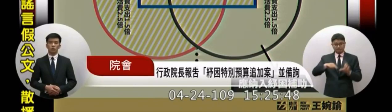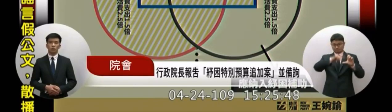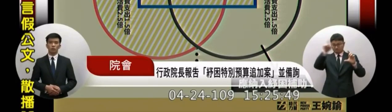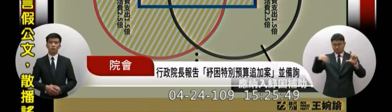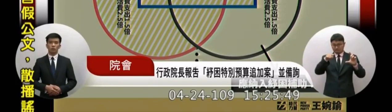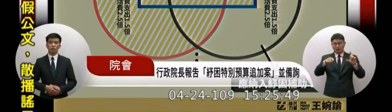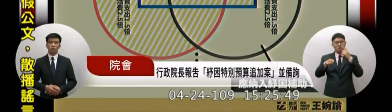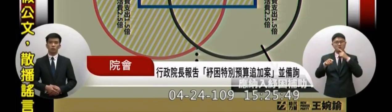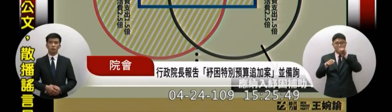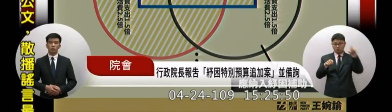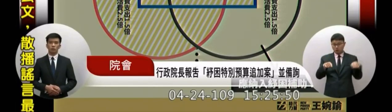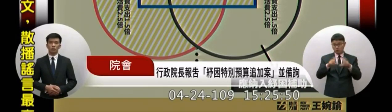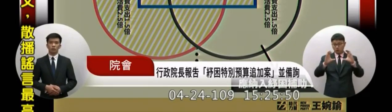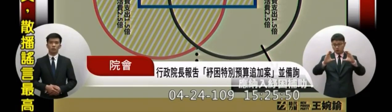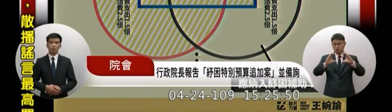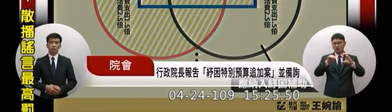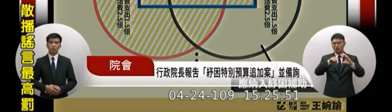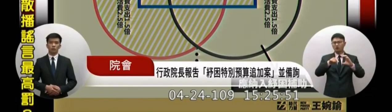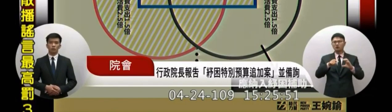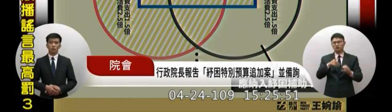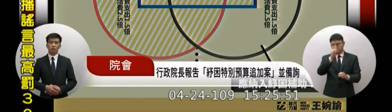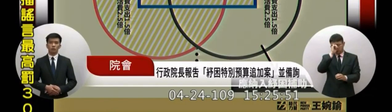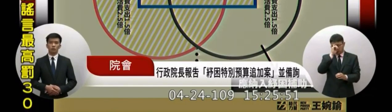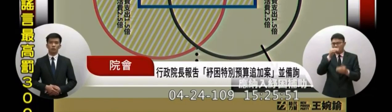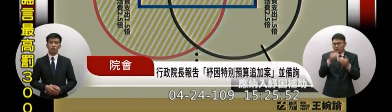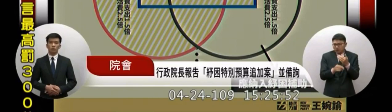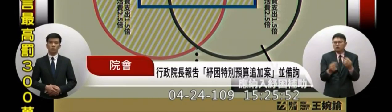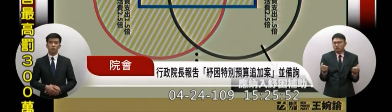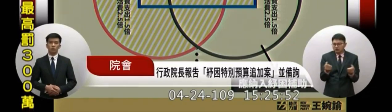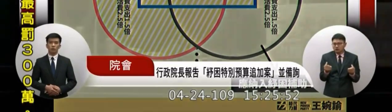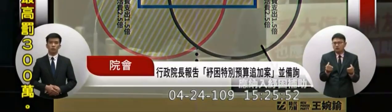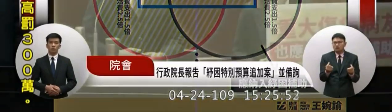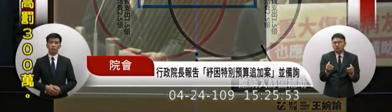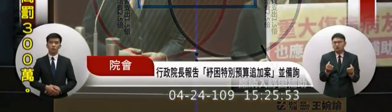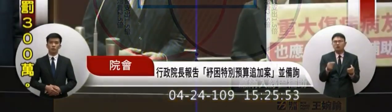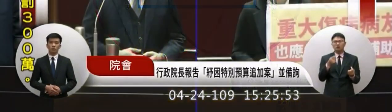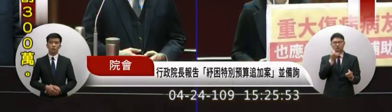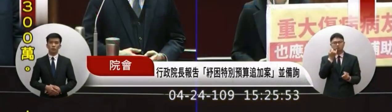原本的红框是类似的条件，工作条件的情况下，也应该来审慎的来考虑说